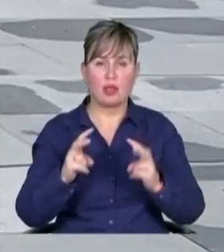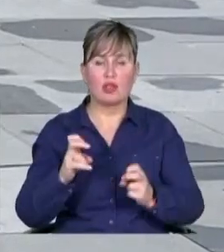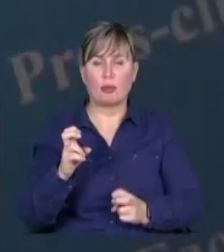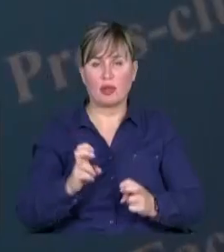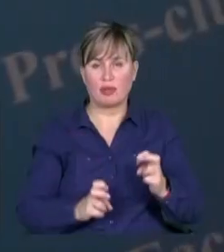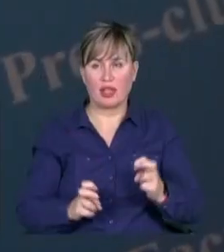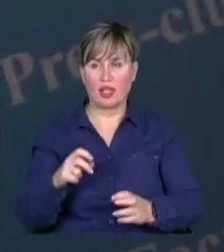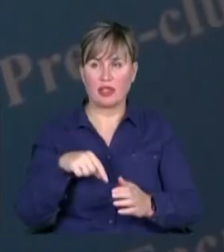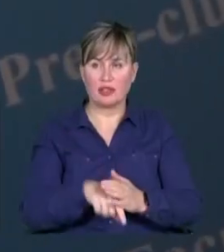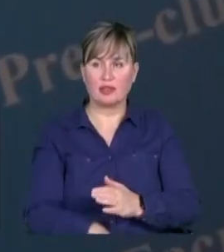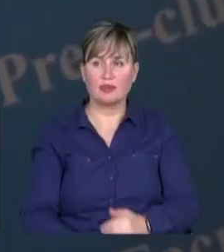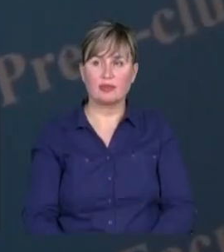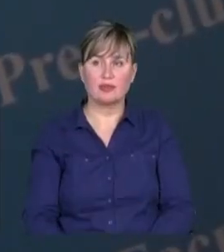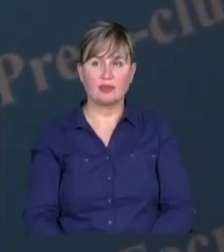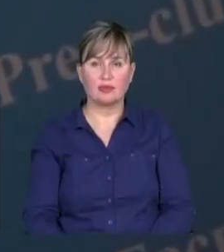предприятии.